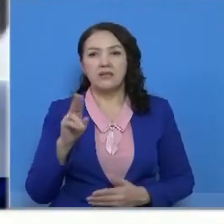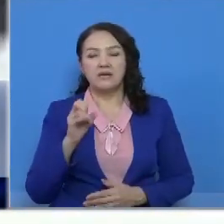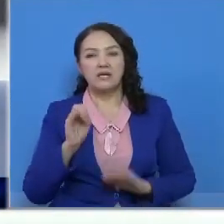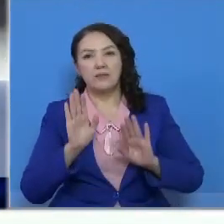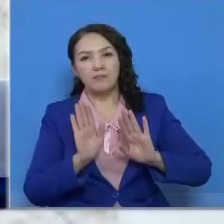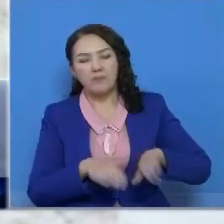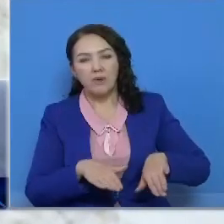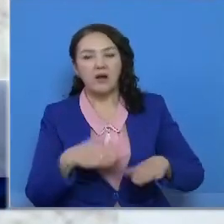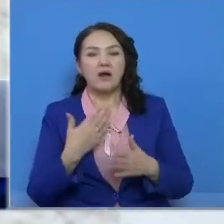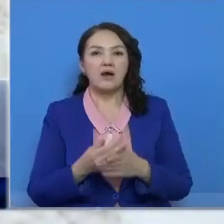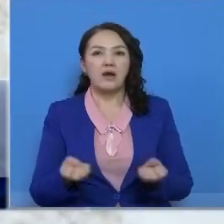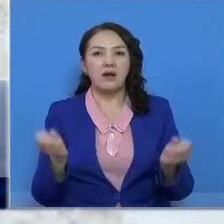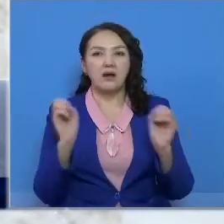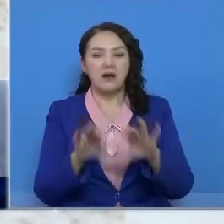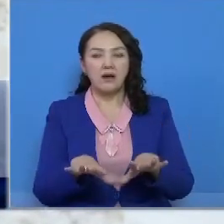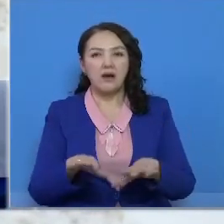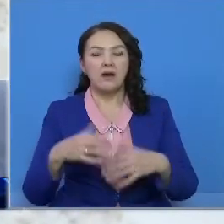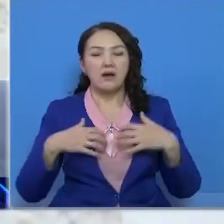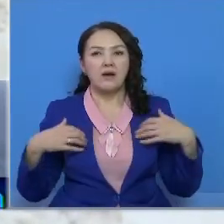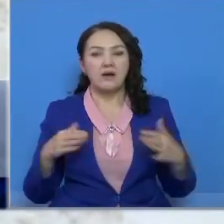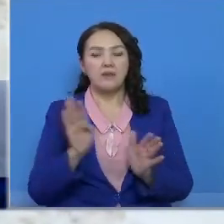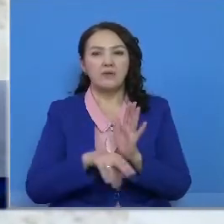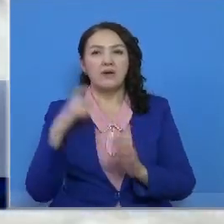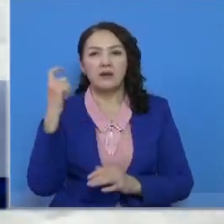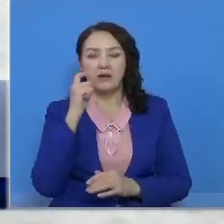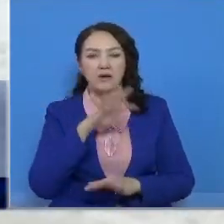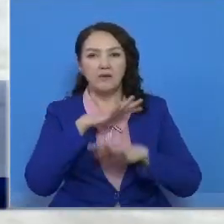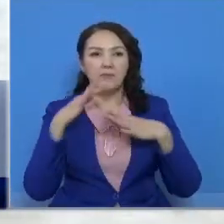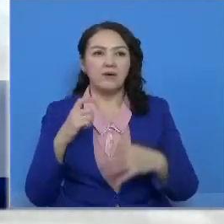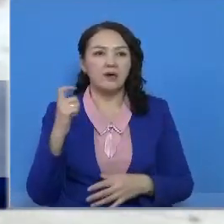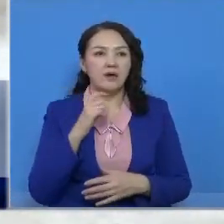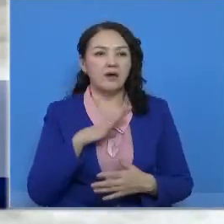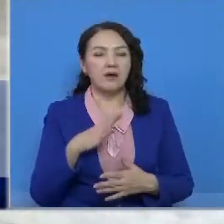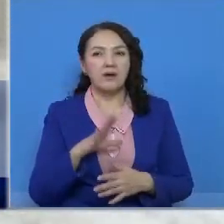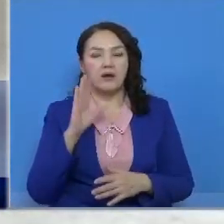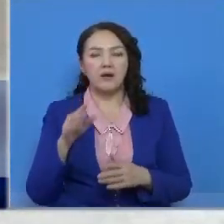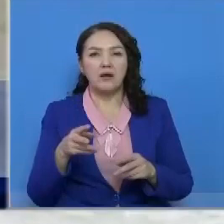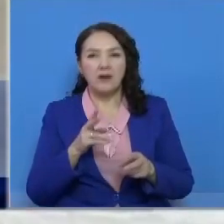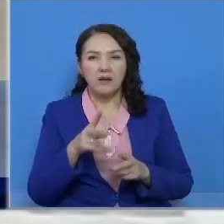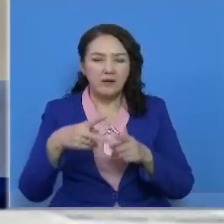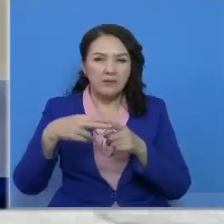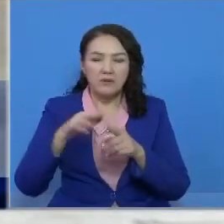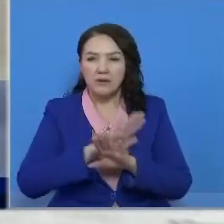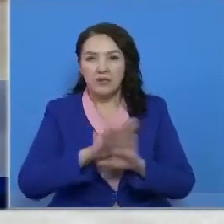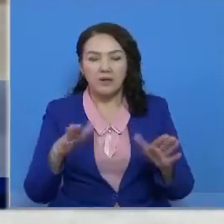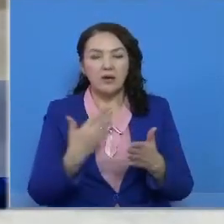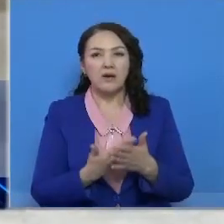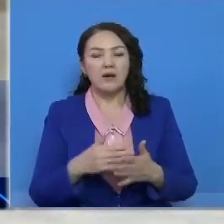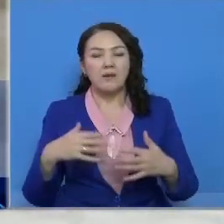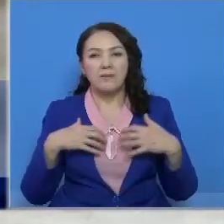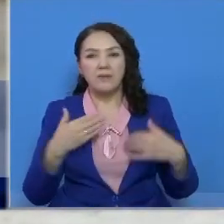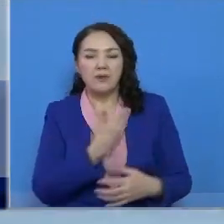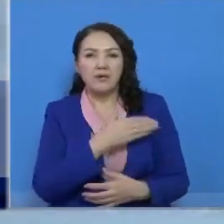окончания сезона Многие из них оставляют животное бесхозным также многие владельцы животных не стерилизуют своих питомцев и после